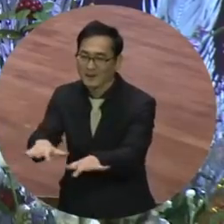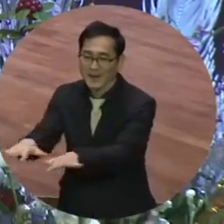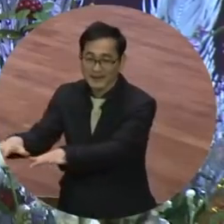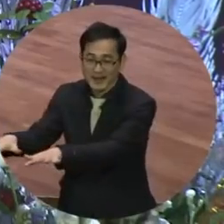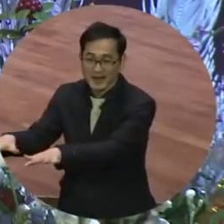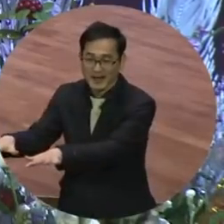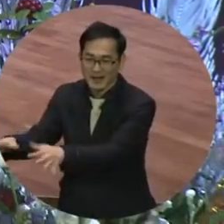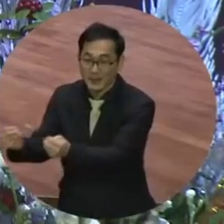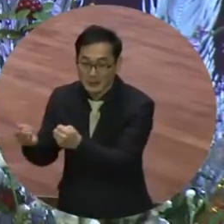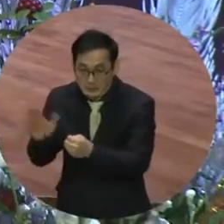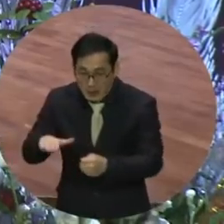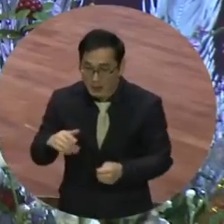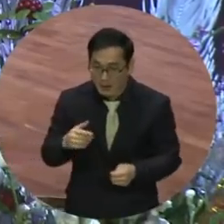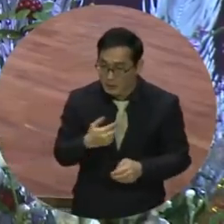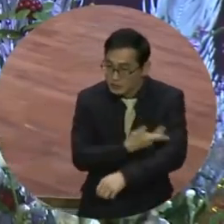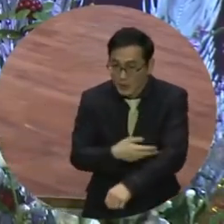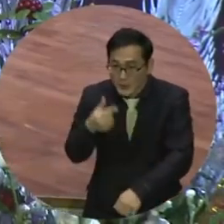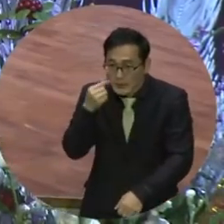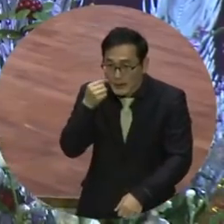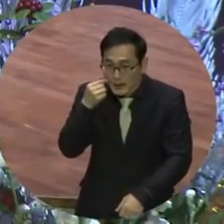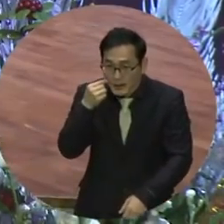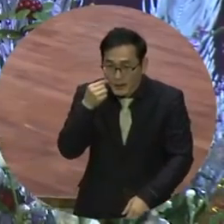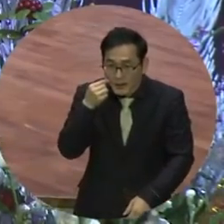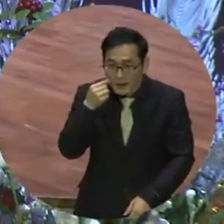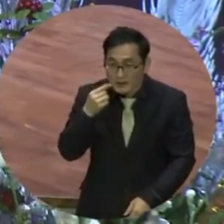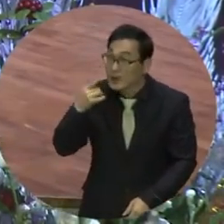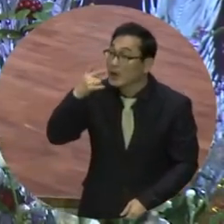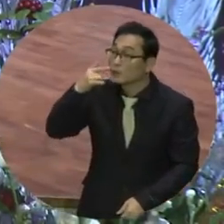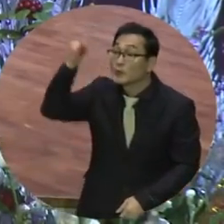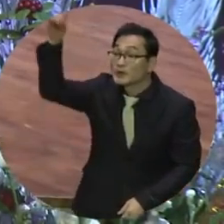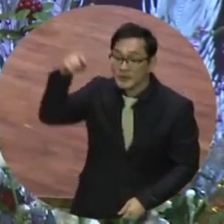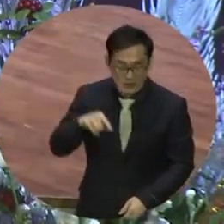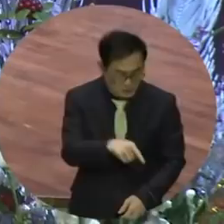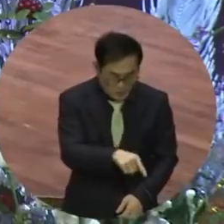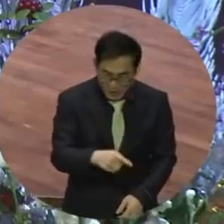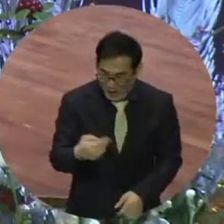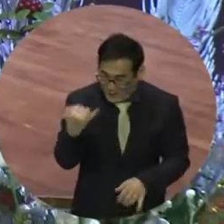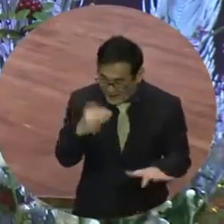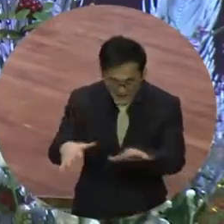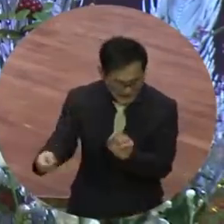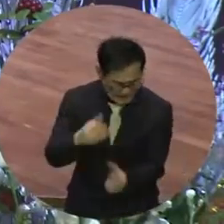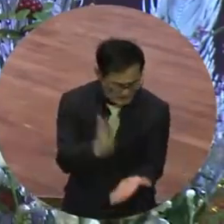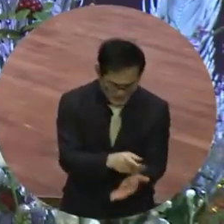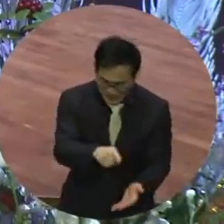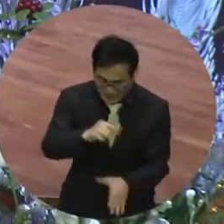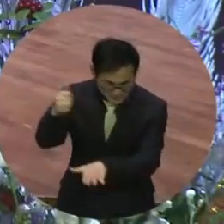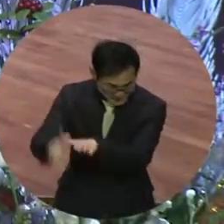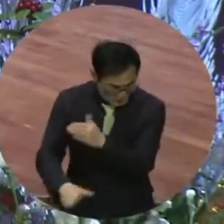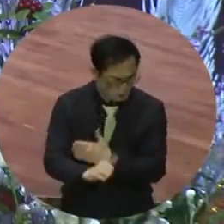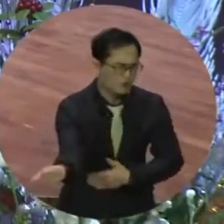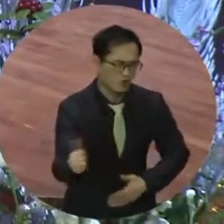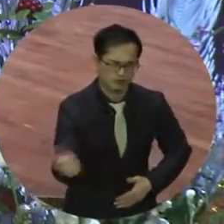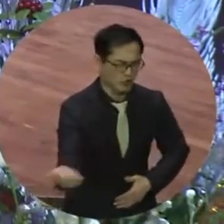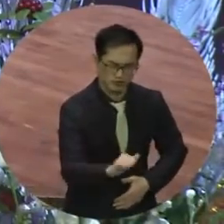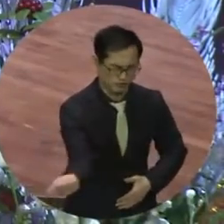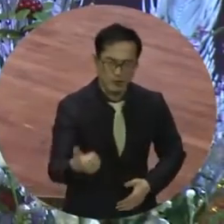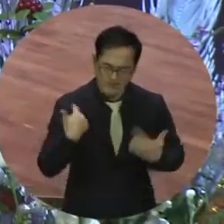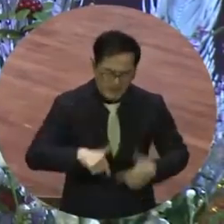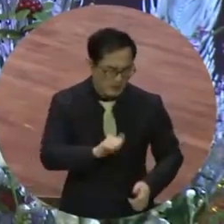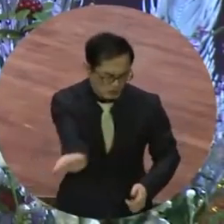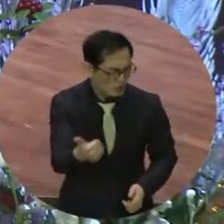빠져 죽을까 싶어서 참 겁을 줘요. 어려서 너 바다에 빠져 죽어. 하도 그래가지고 바닷가를 가지를 안